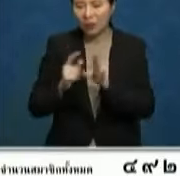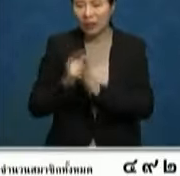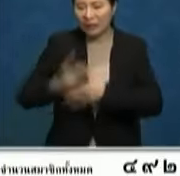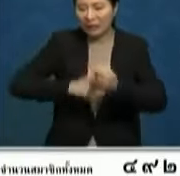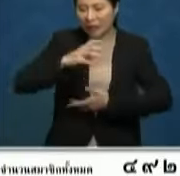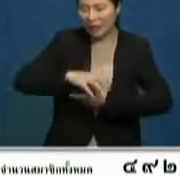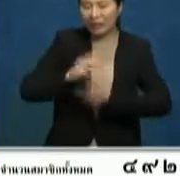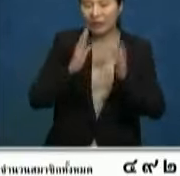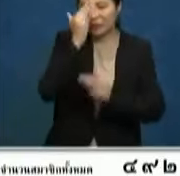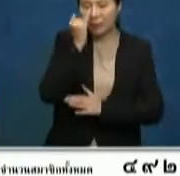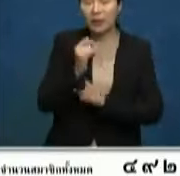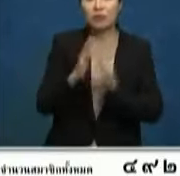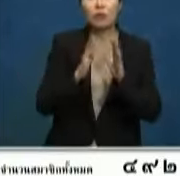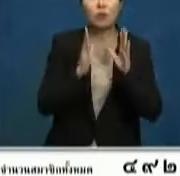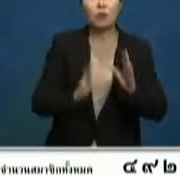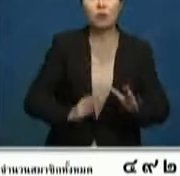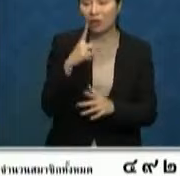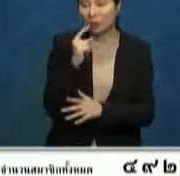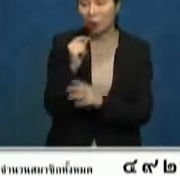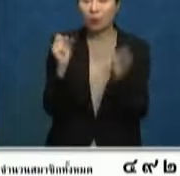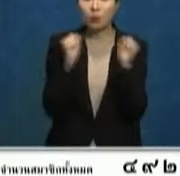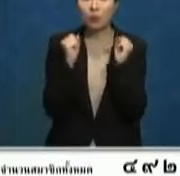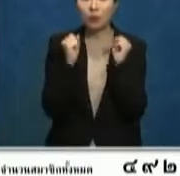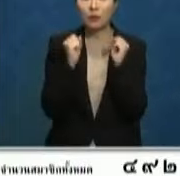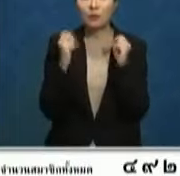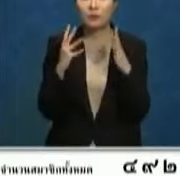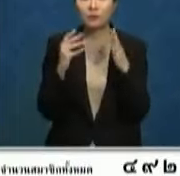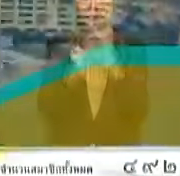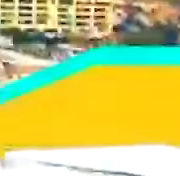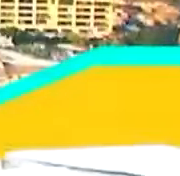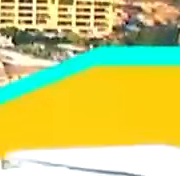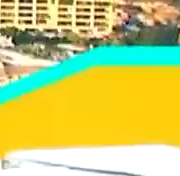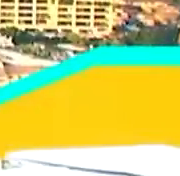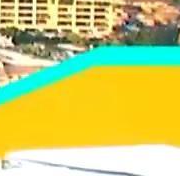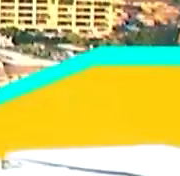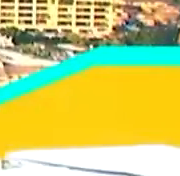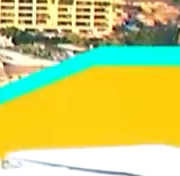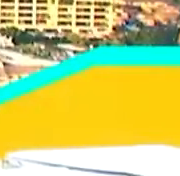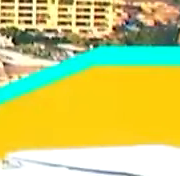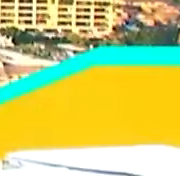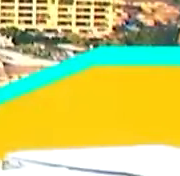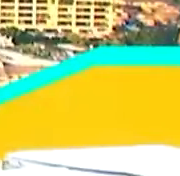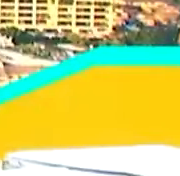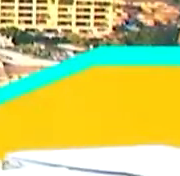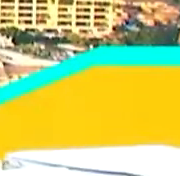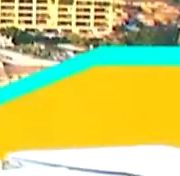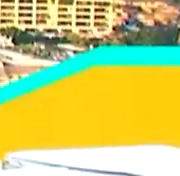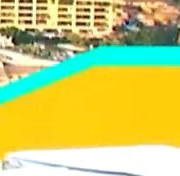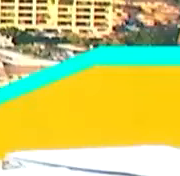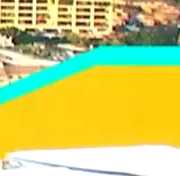้ แล้วก็ท่านผู้ชมฮะเจ๊จุกนะเจ๊จุกก็คลอง3นี่แหละฮะทวิต